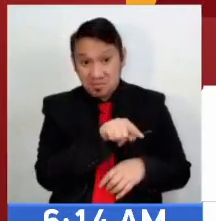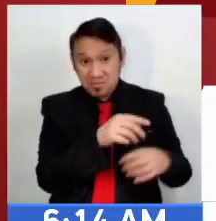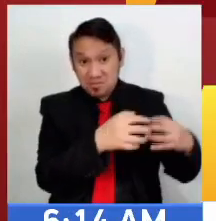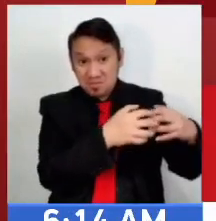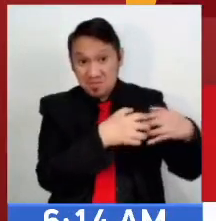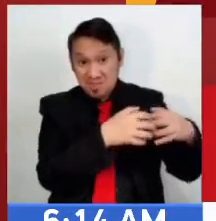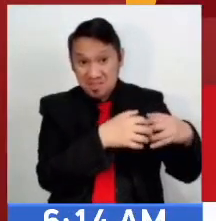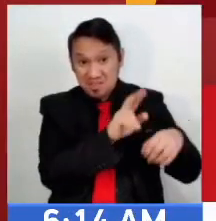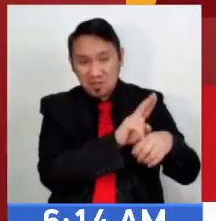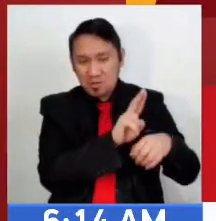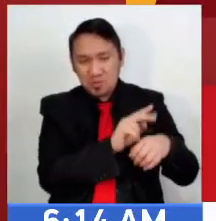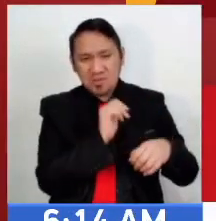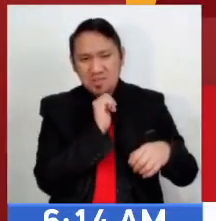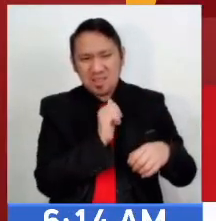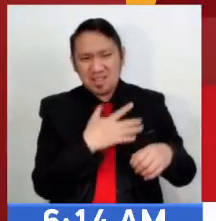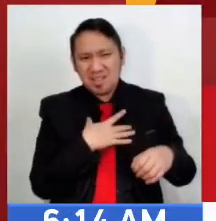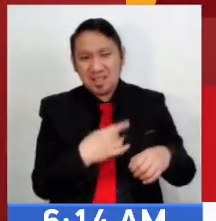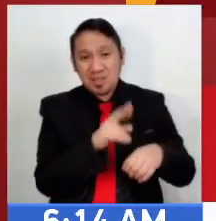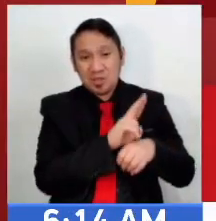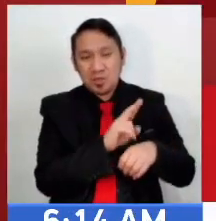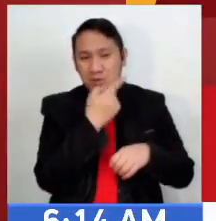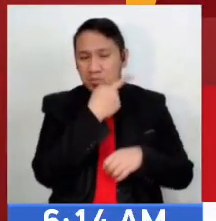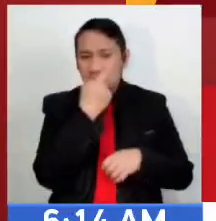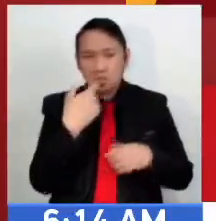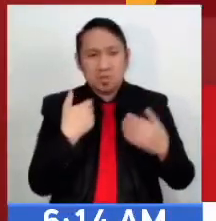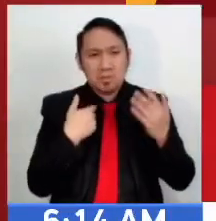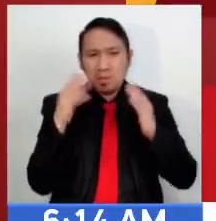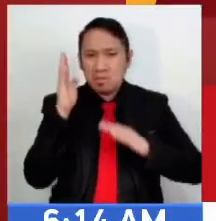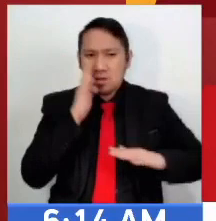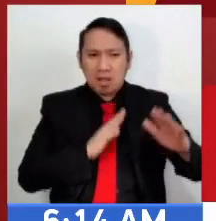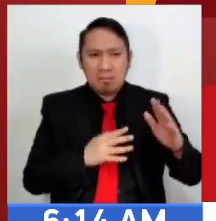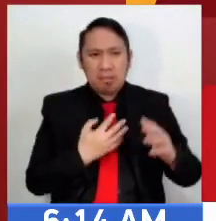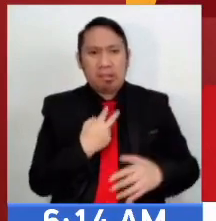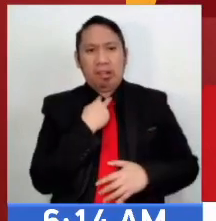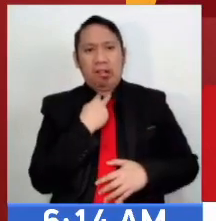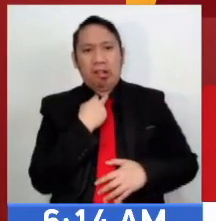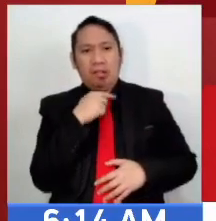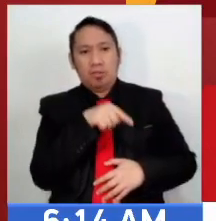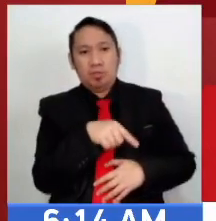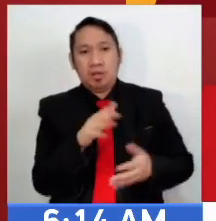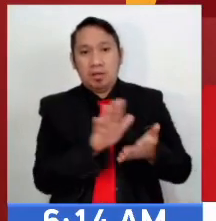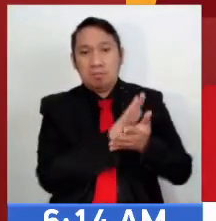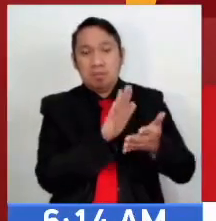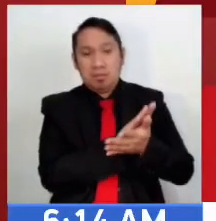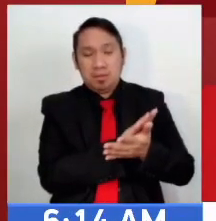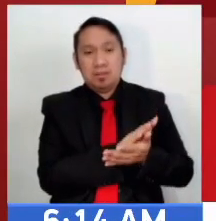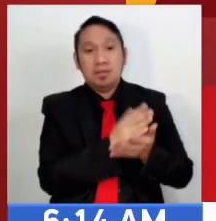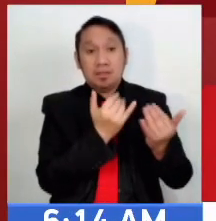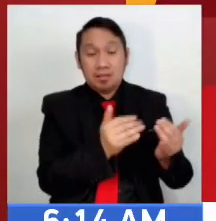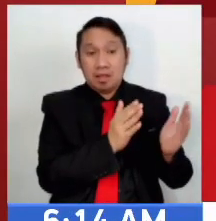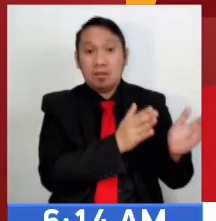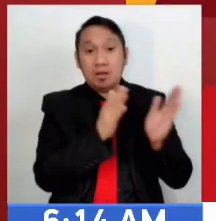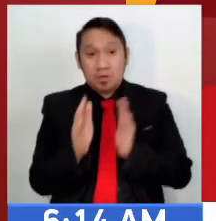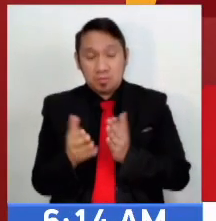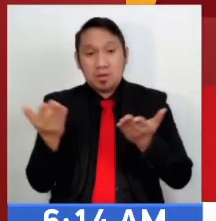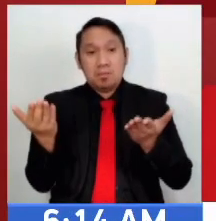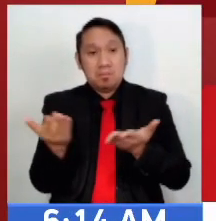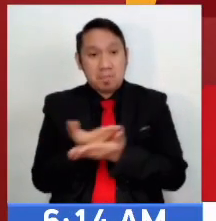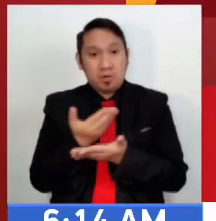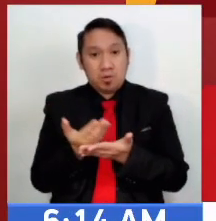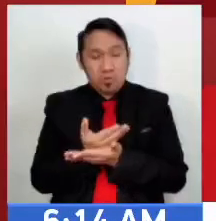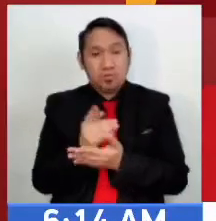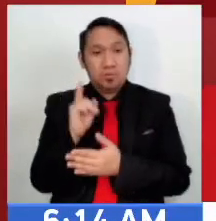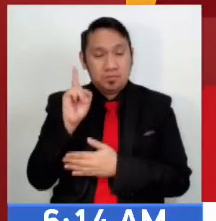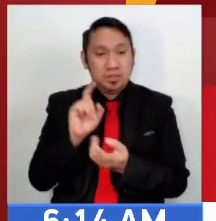may mga naganap daw na paper jam o hindi pagbasa o pagluwas sa balota. Ang gusto nilang ipalit, ang fast track o fully